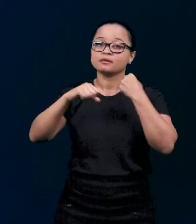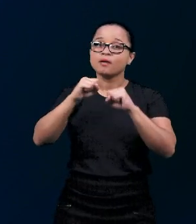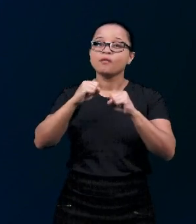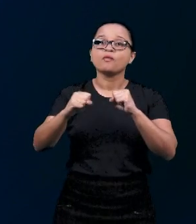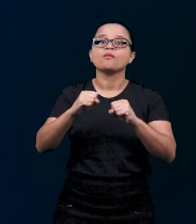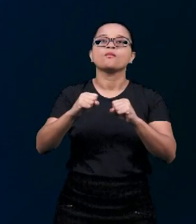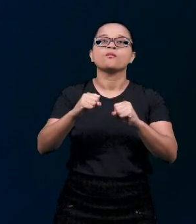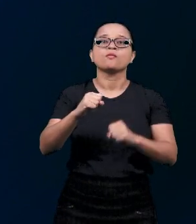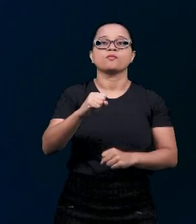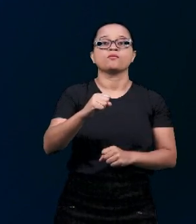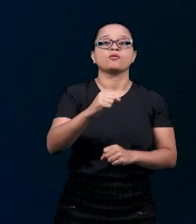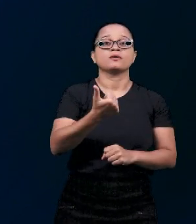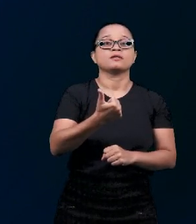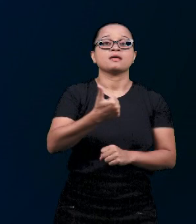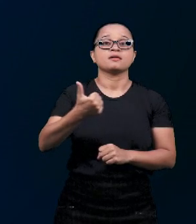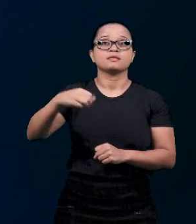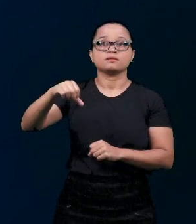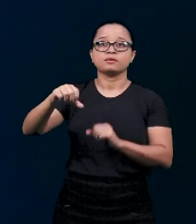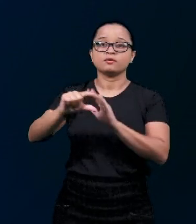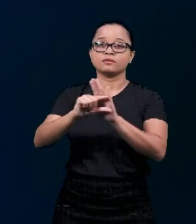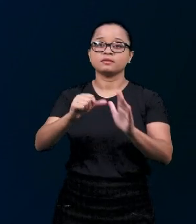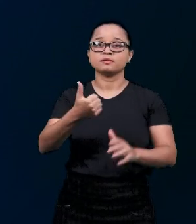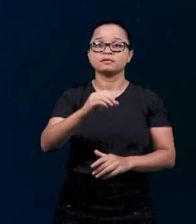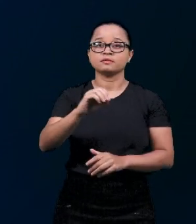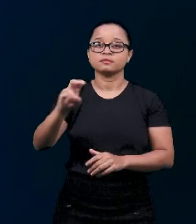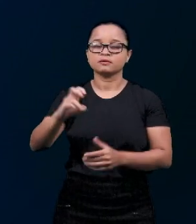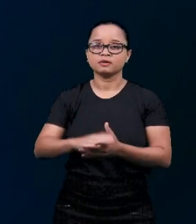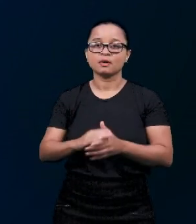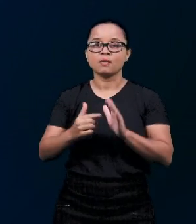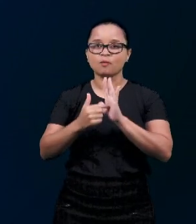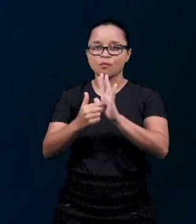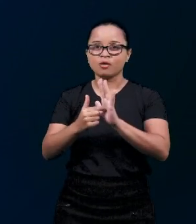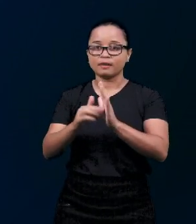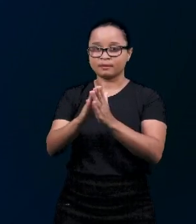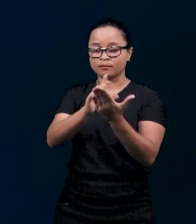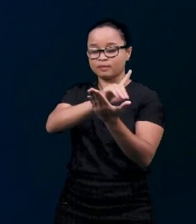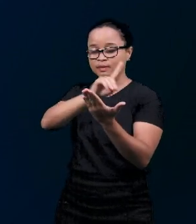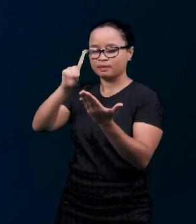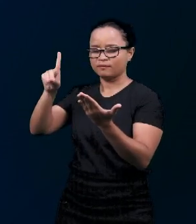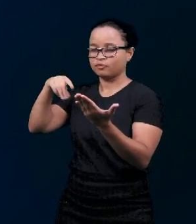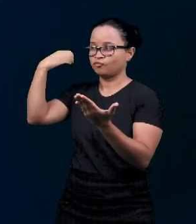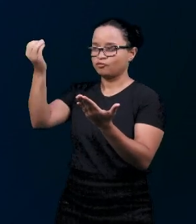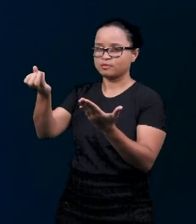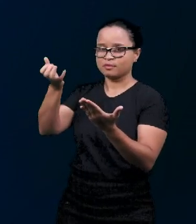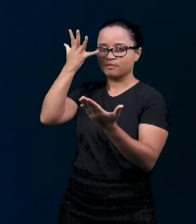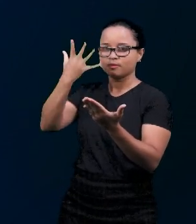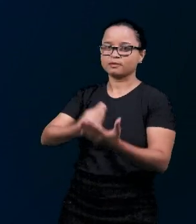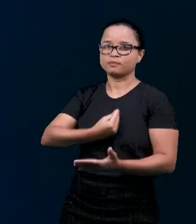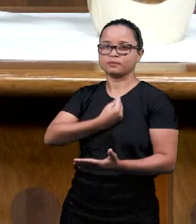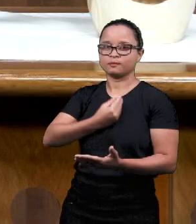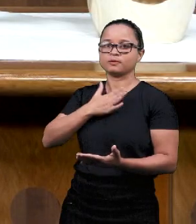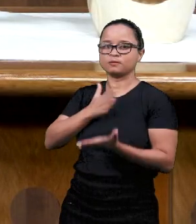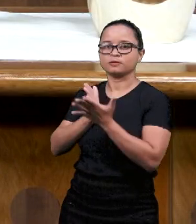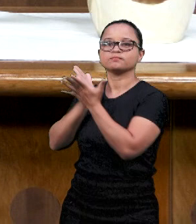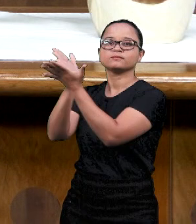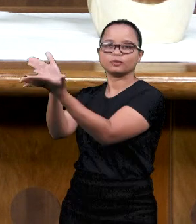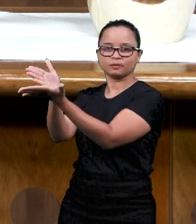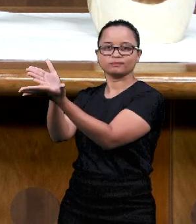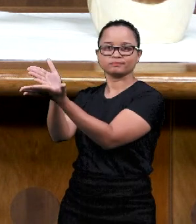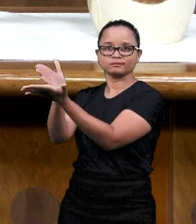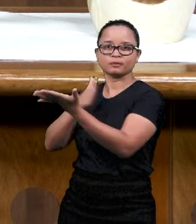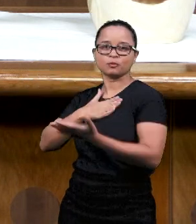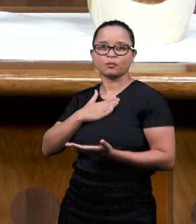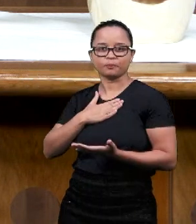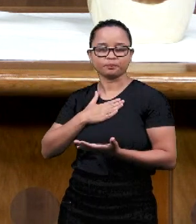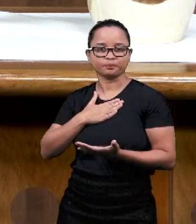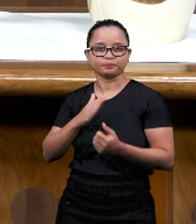Lampe pour mes pieds est ta parole et lumière pour mon chemin. Très bien, mes frères et sœurs. La réponse de nos frères et sœurs